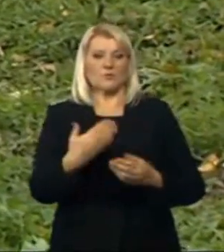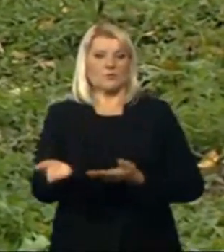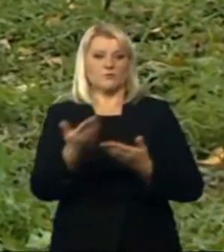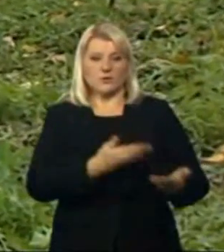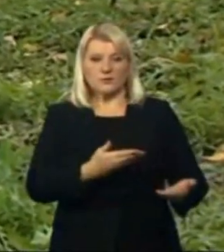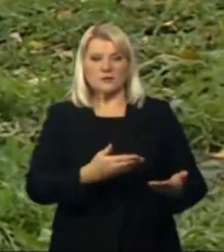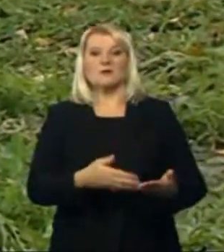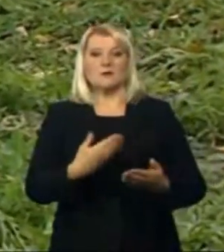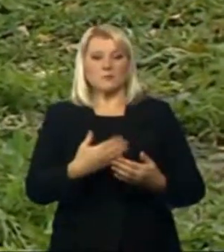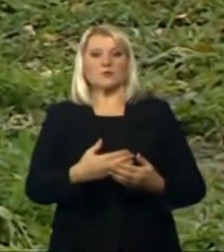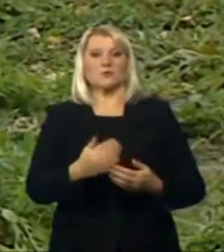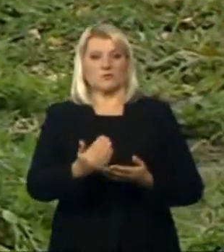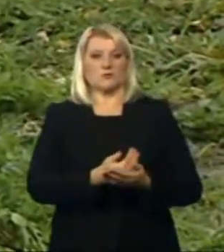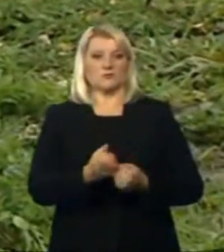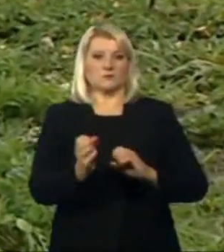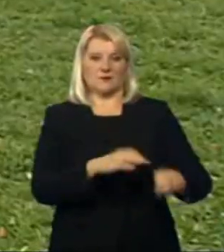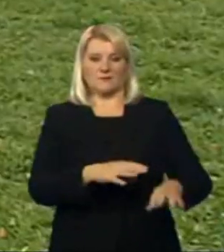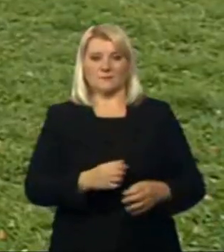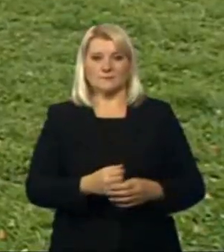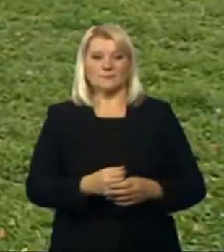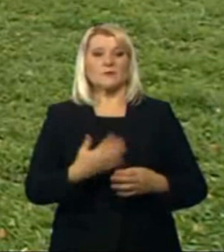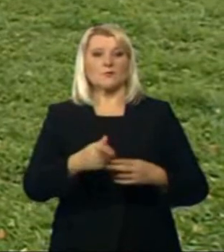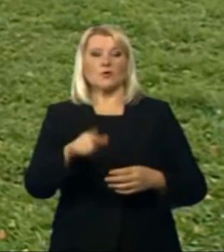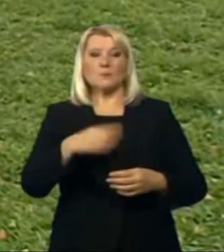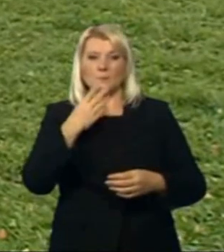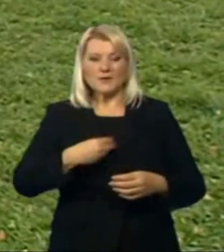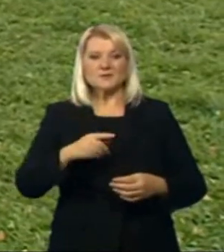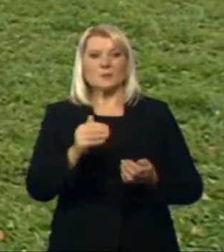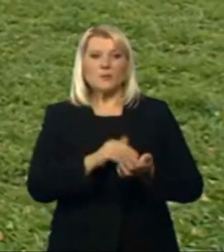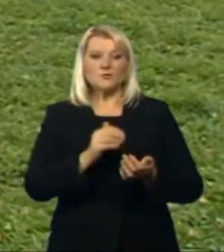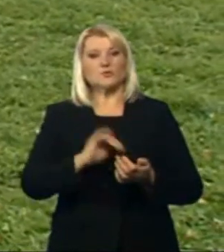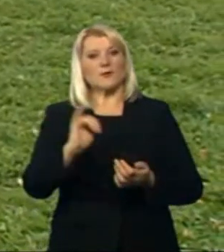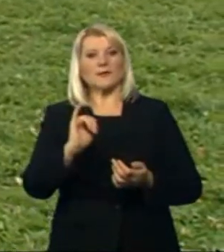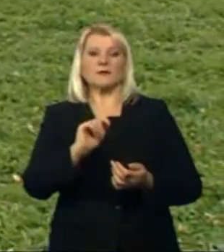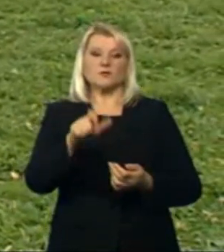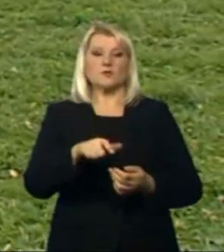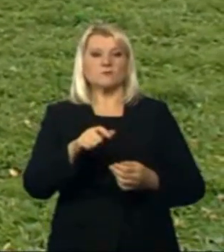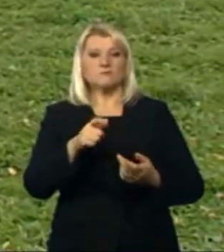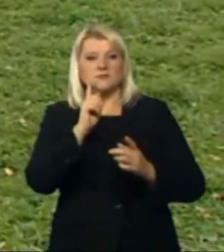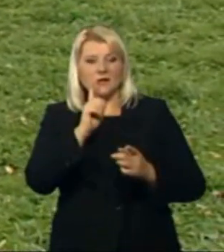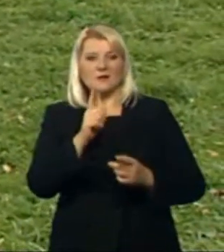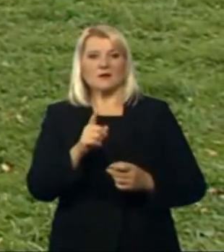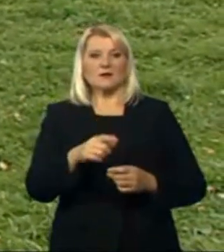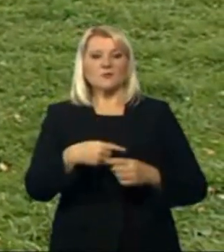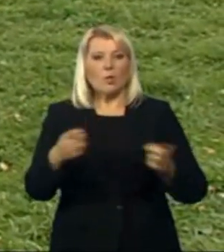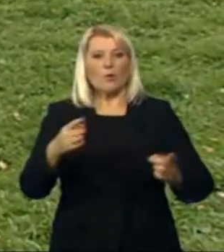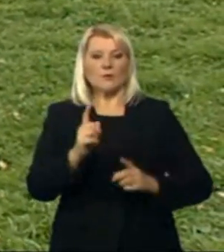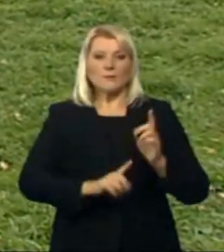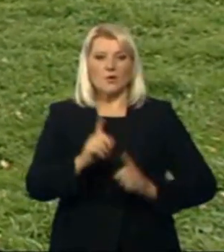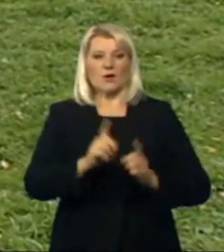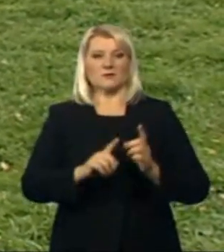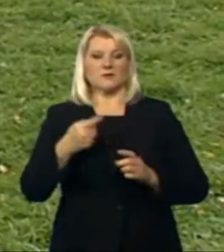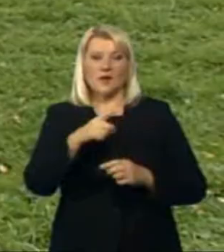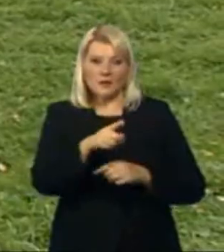No proto se dostala do útulku, přátelé. Je to pes, který potřebuje někoho, kdo s ním bude chodit na delší